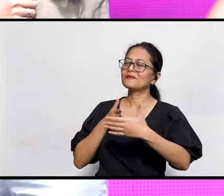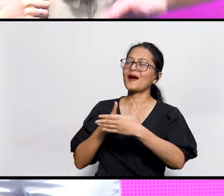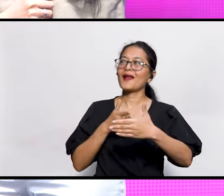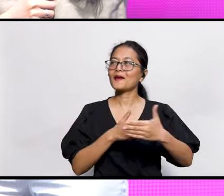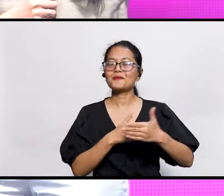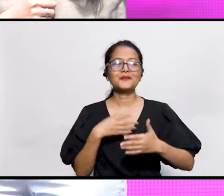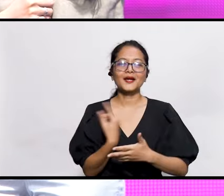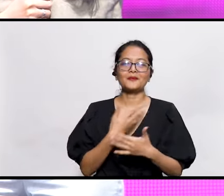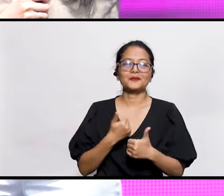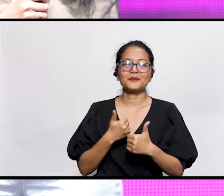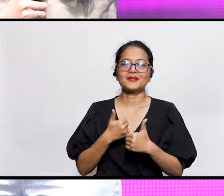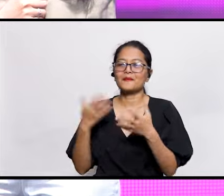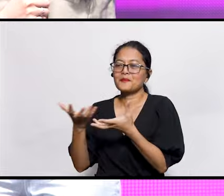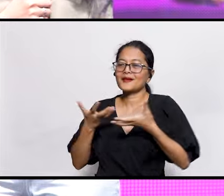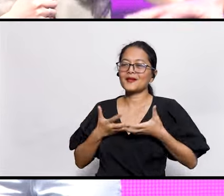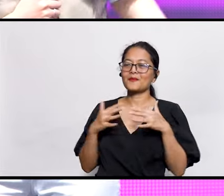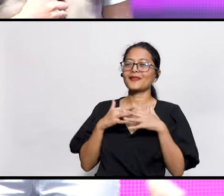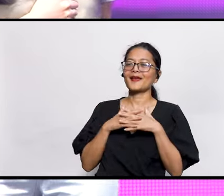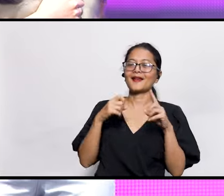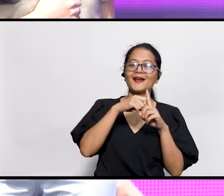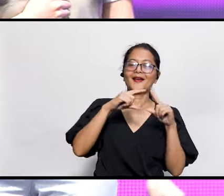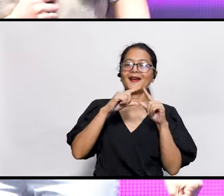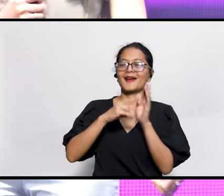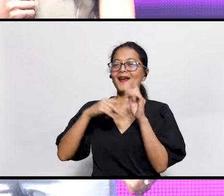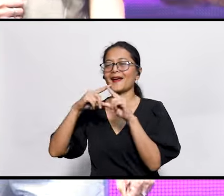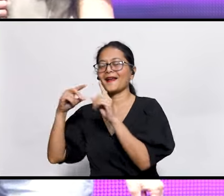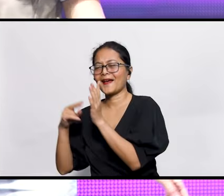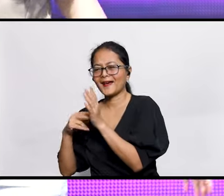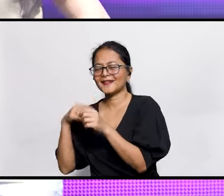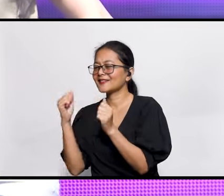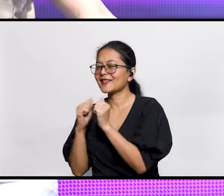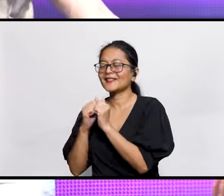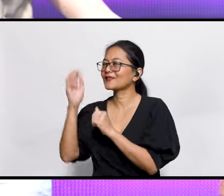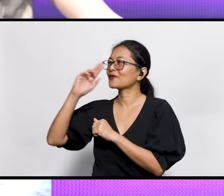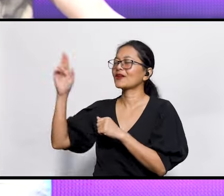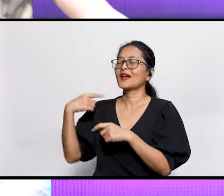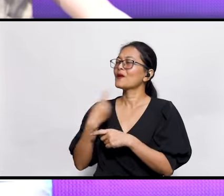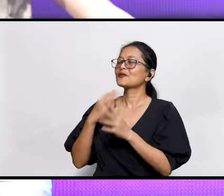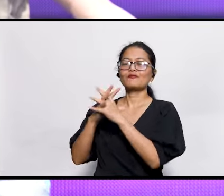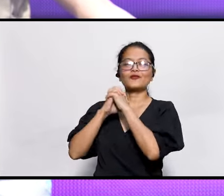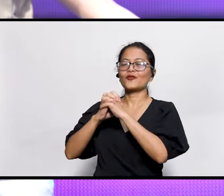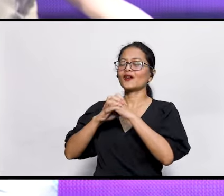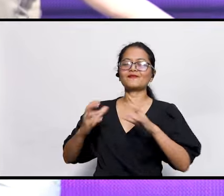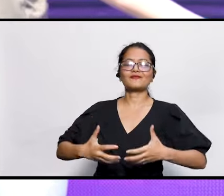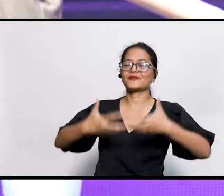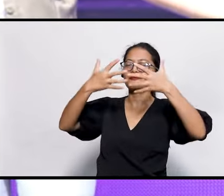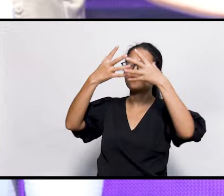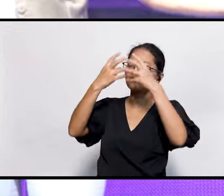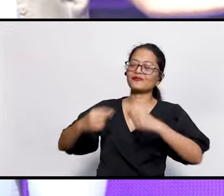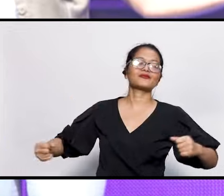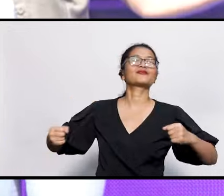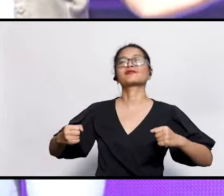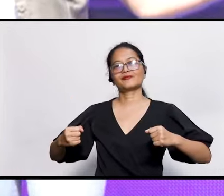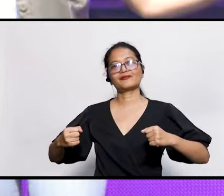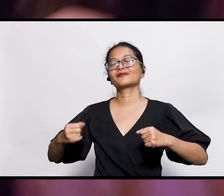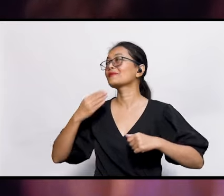Hari ini aku beroa ya tuh Run saat ini ya BAP